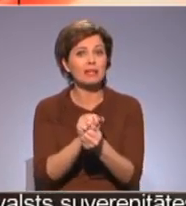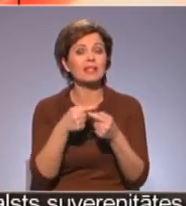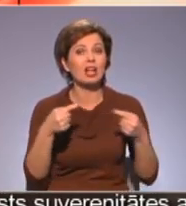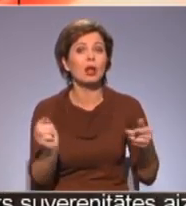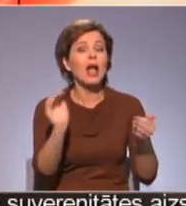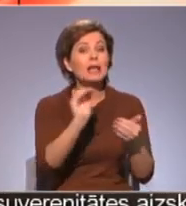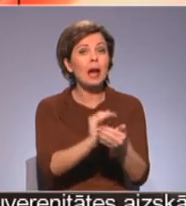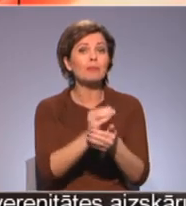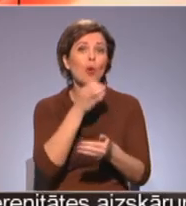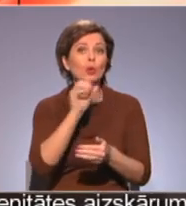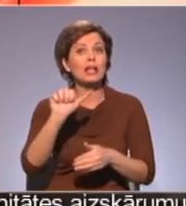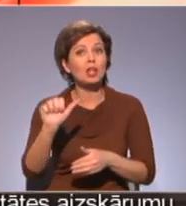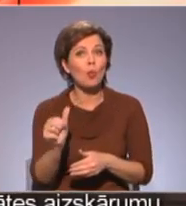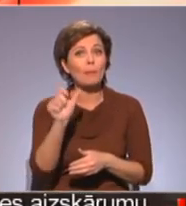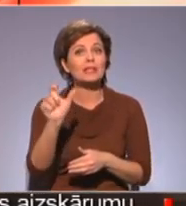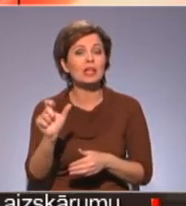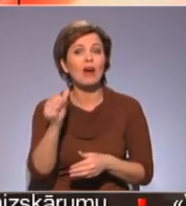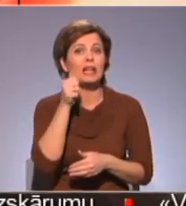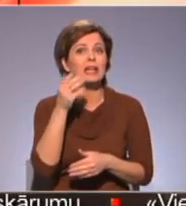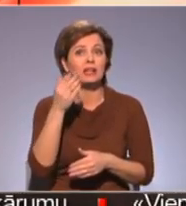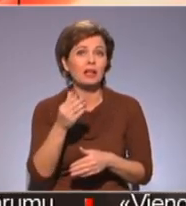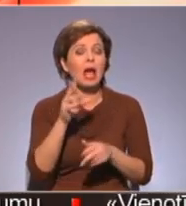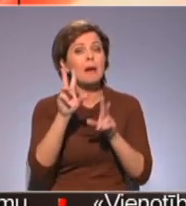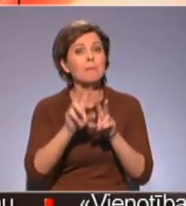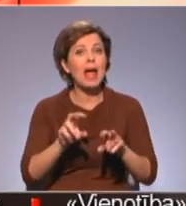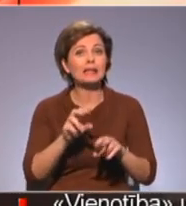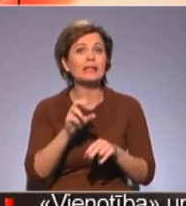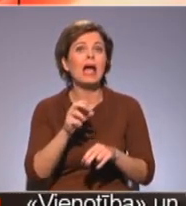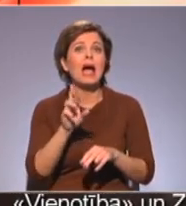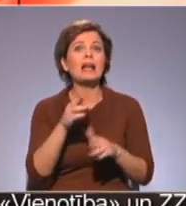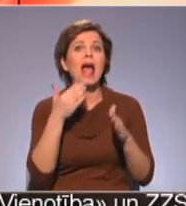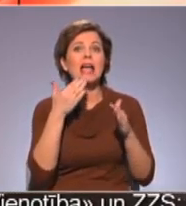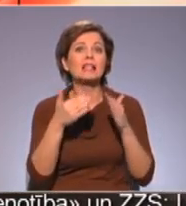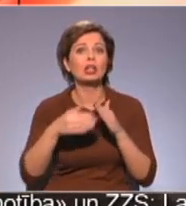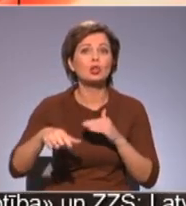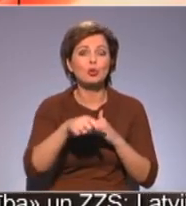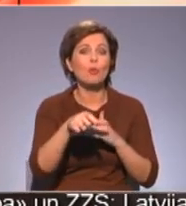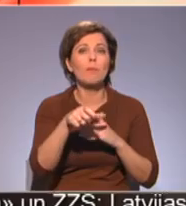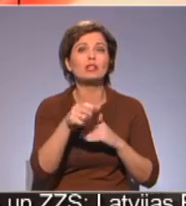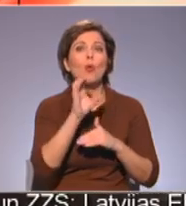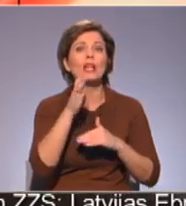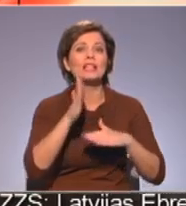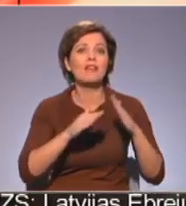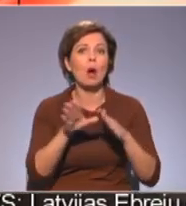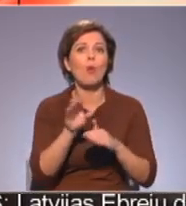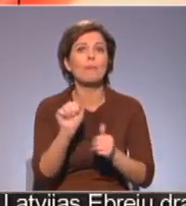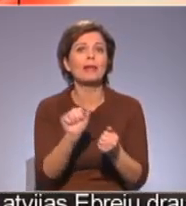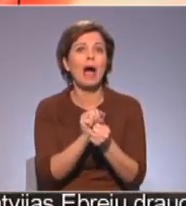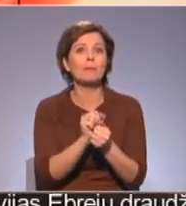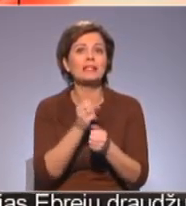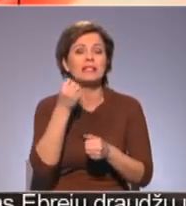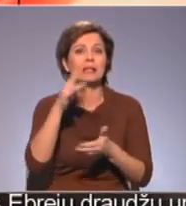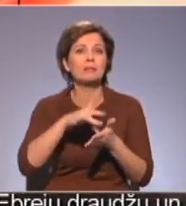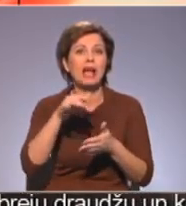Iepazīt ūdens lomu cilvēku ikdienā un arī pētīt Rēzeknes upes ūdens kvalitāti kopā ar dabas izglītības centra Rāzna pārstāvjiem devās